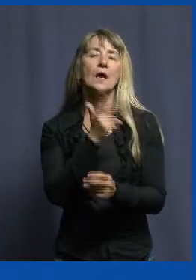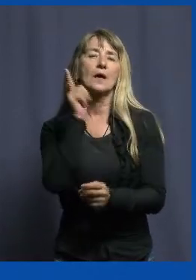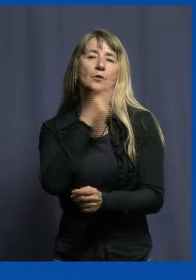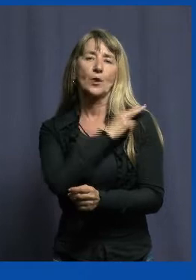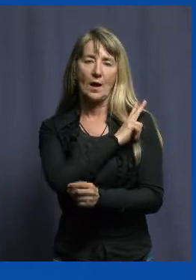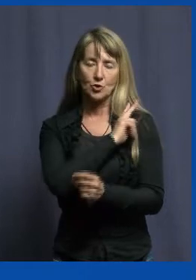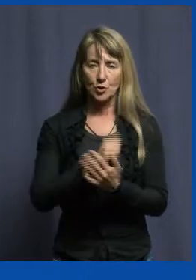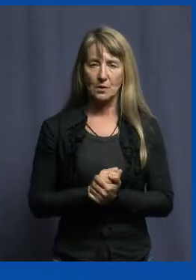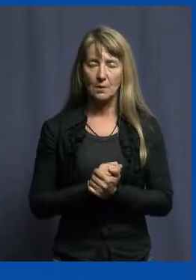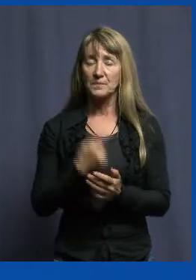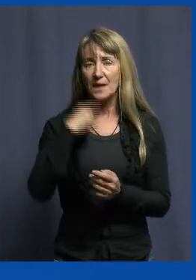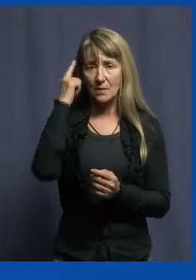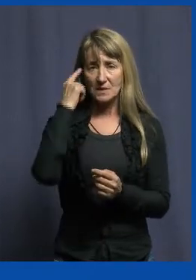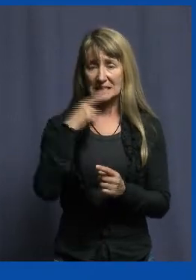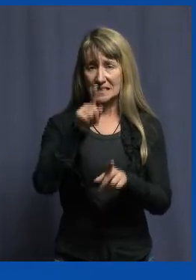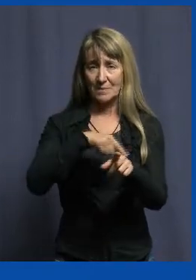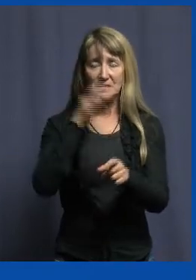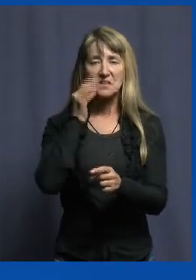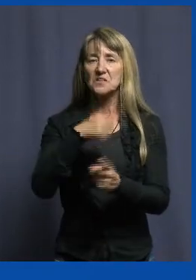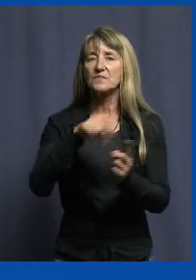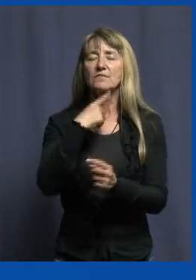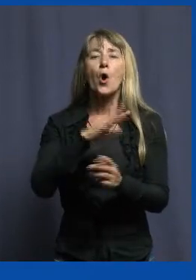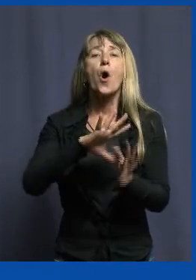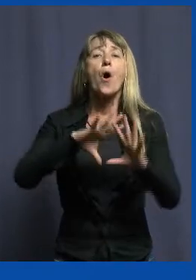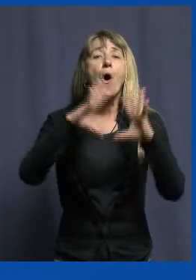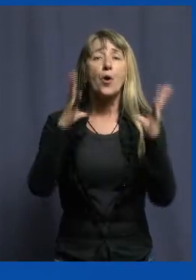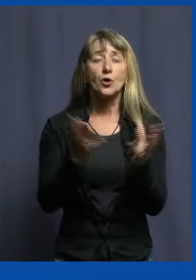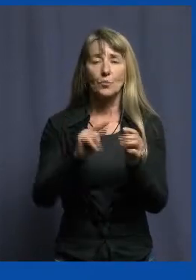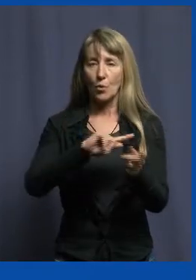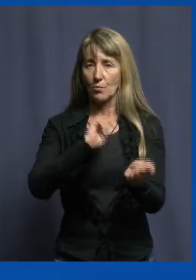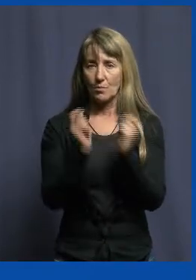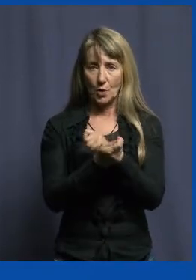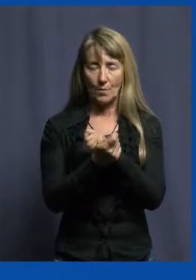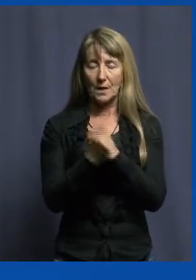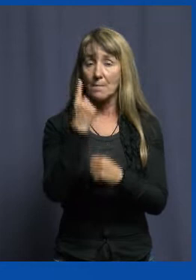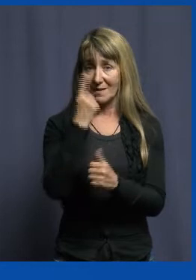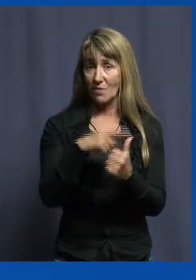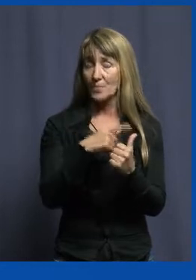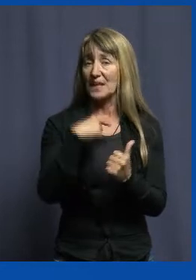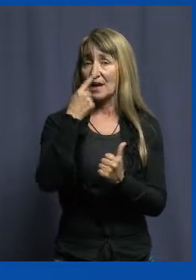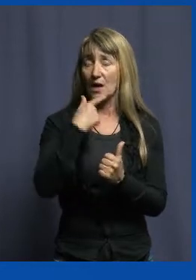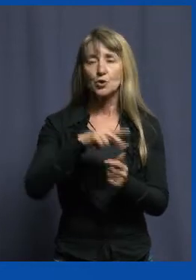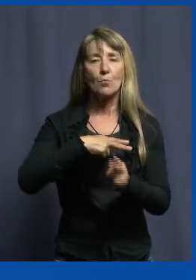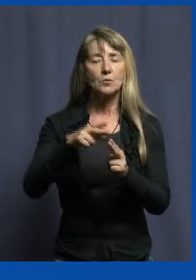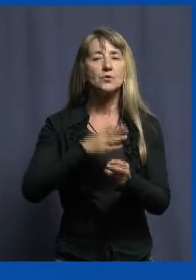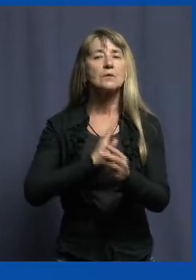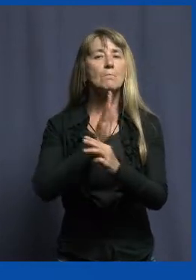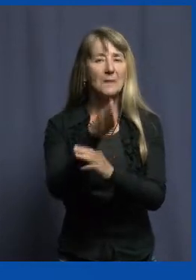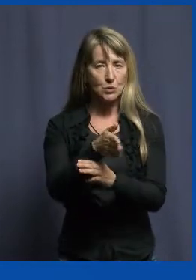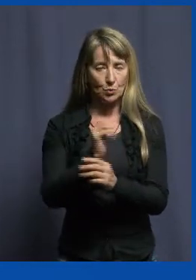gradonačelnik? Ja mislim da će za mjesec dana svi da vide ogromnu promenu. Dakle, prvo, rekao sam, potpuno smo